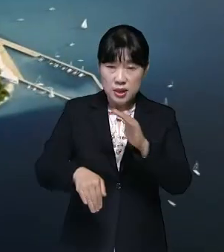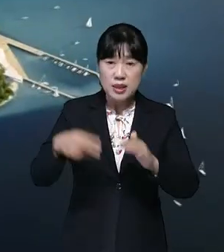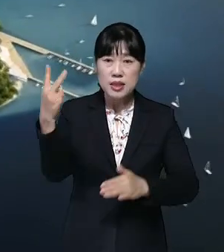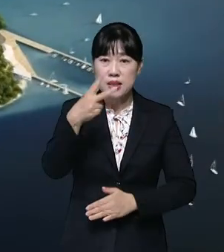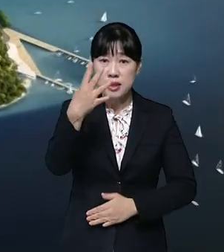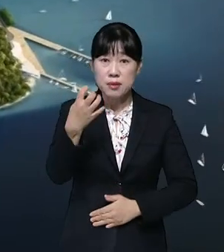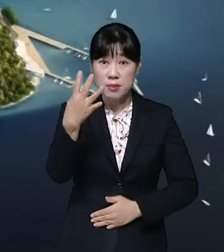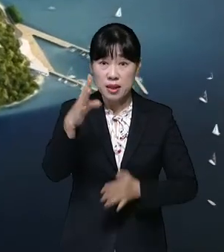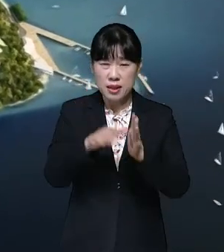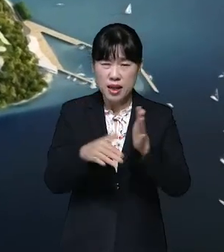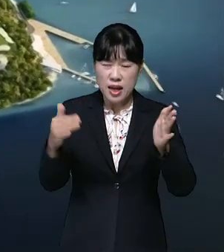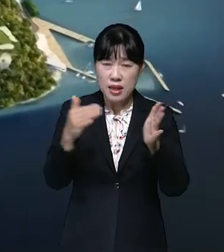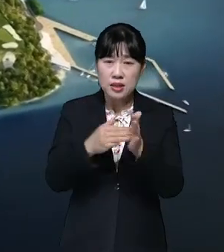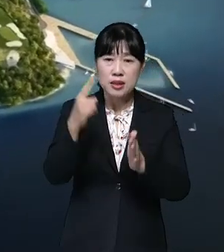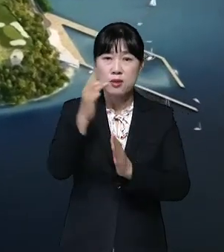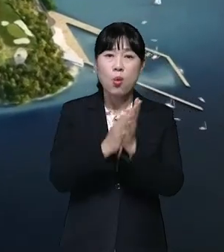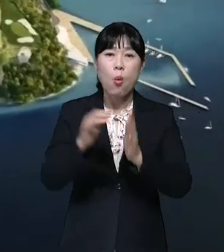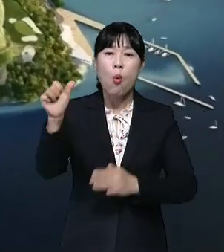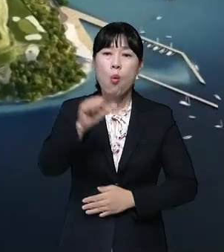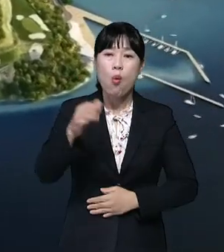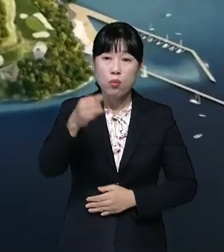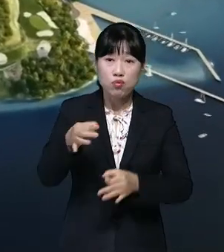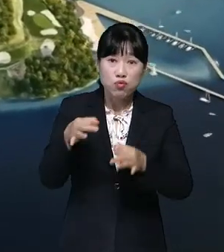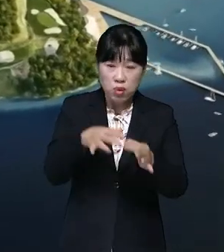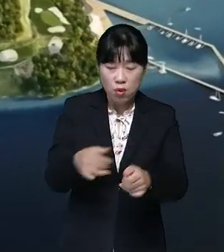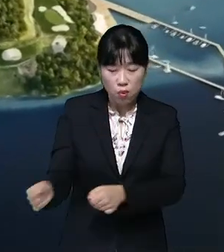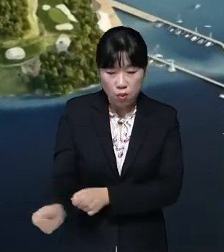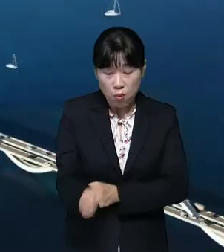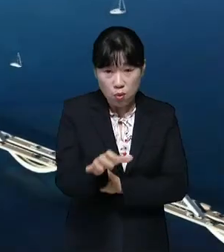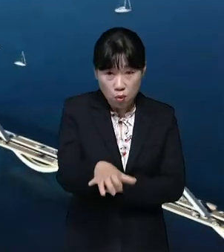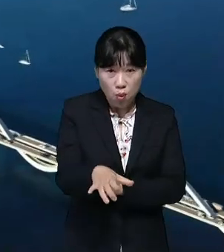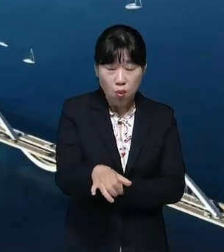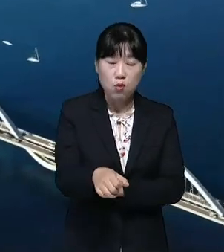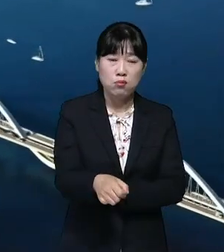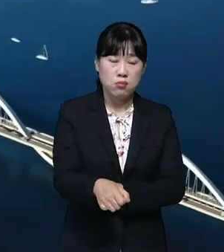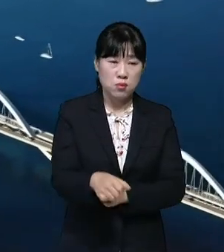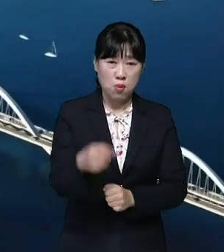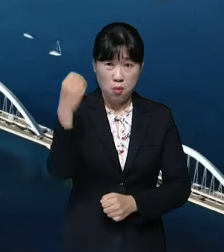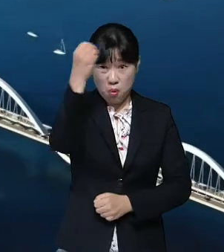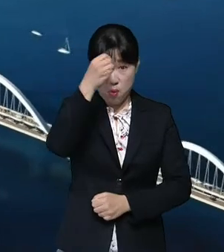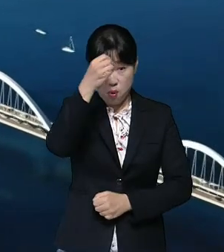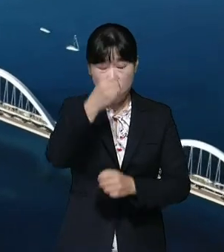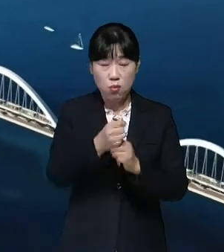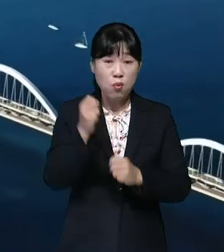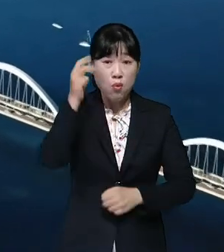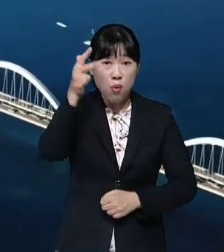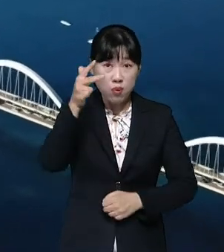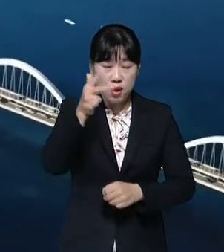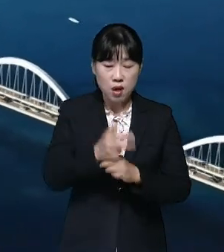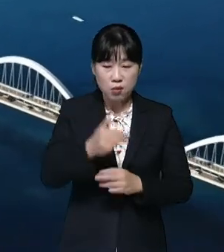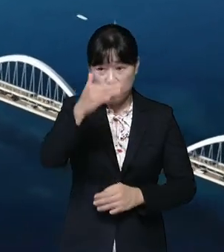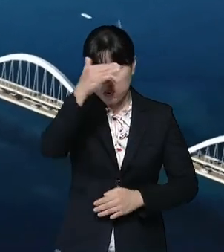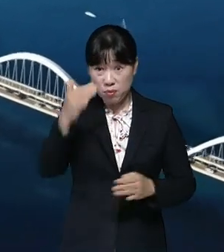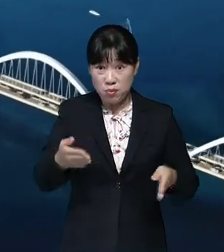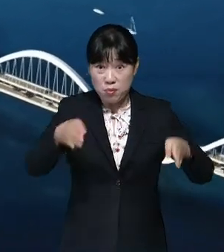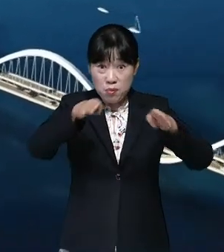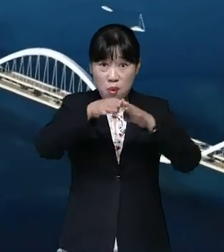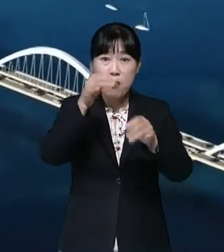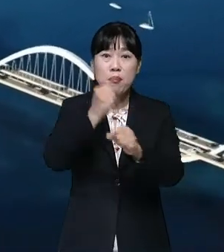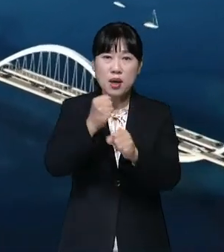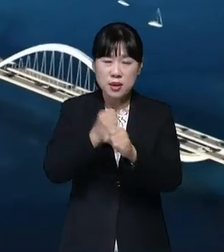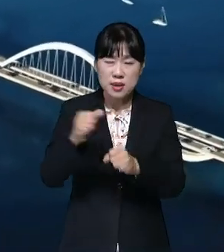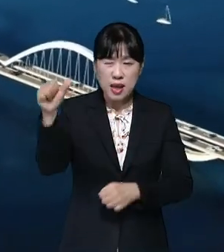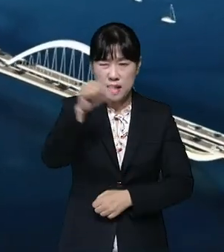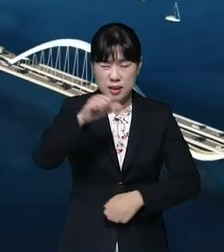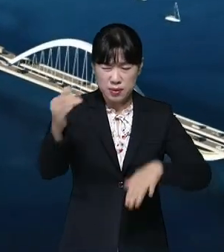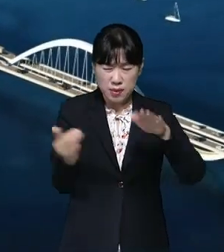2024년까지 1조 5천억 원을 투입해 골프장과 육성급 호텔, 고급 쇼핑몰 등을 갖춘 아시아 최고의 해양 관광